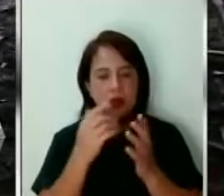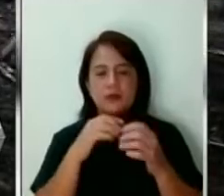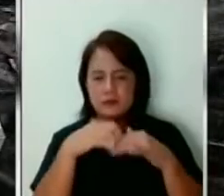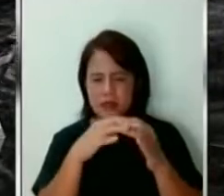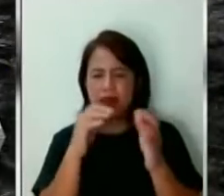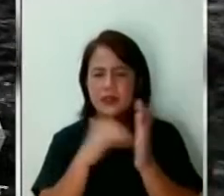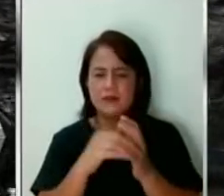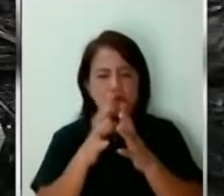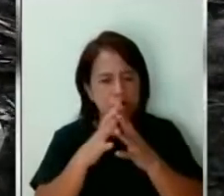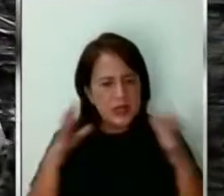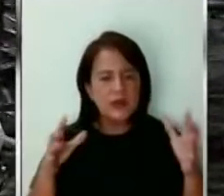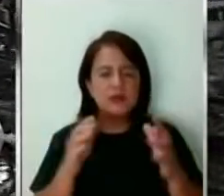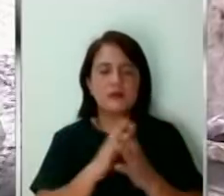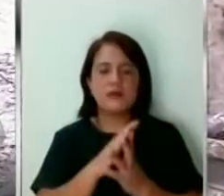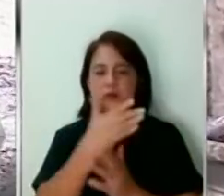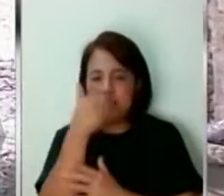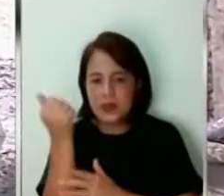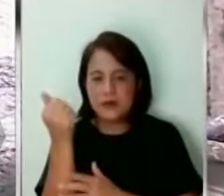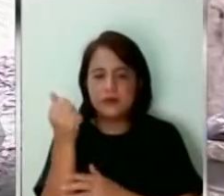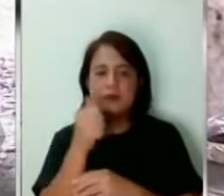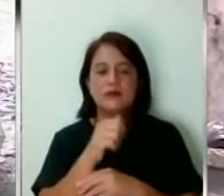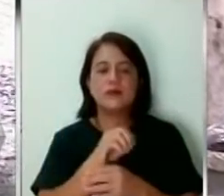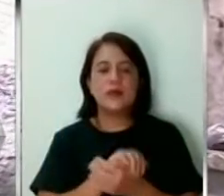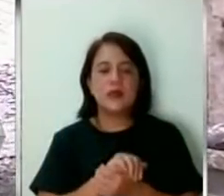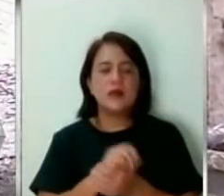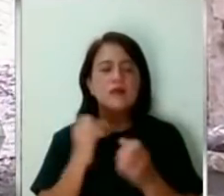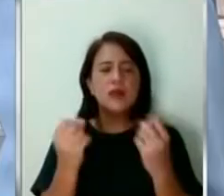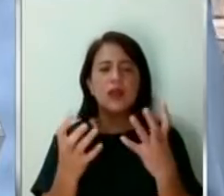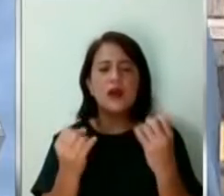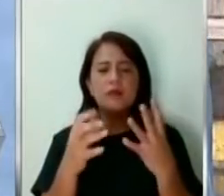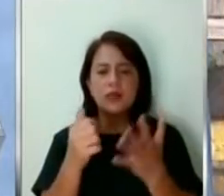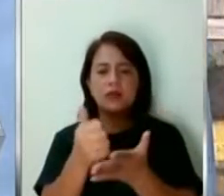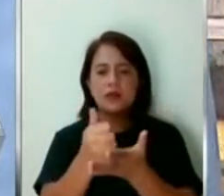namang maraming tumulong at may